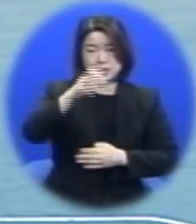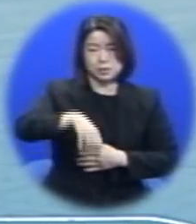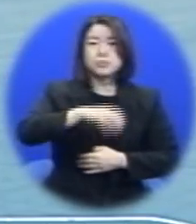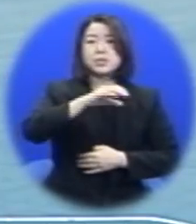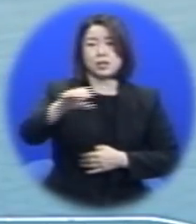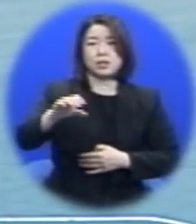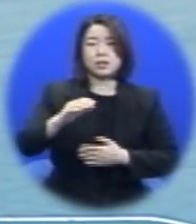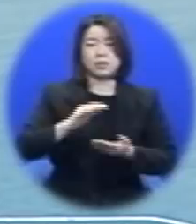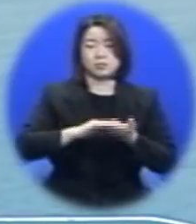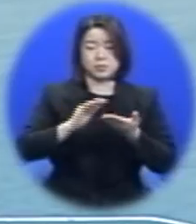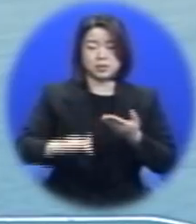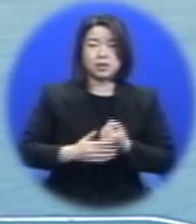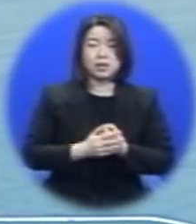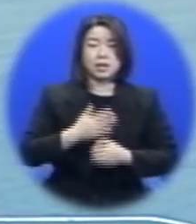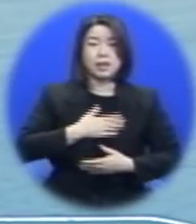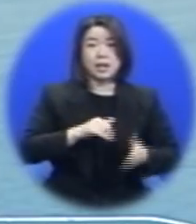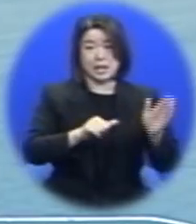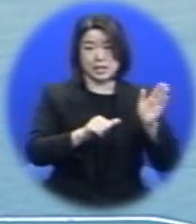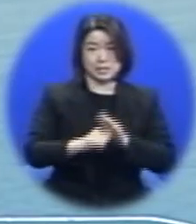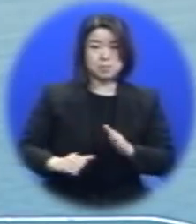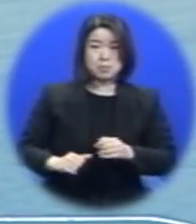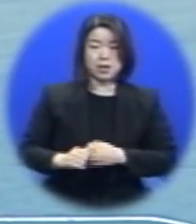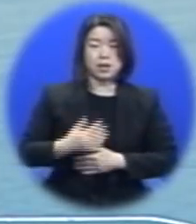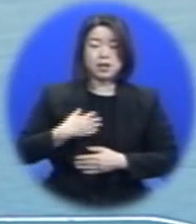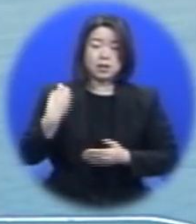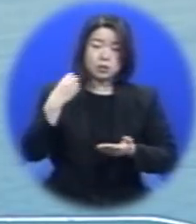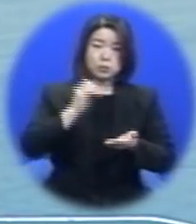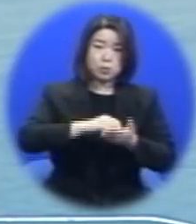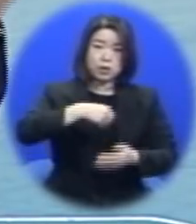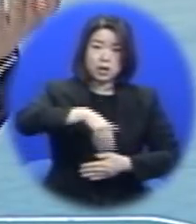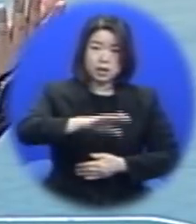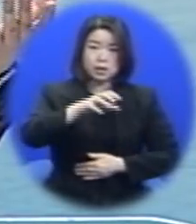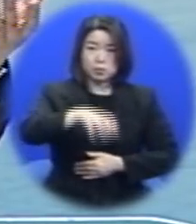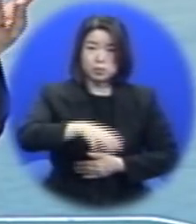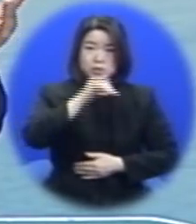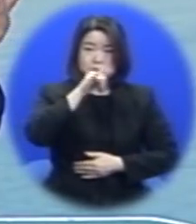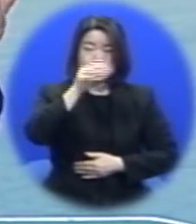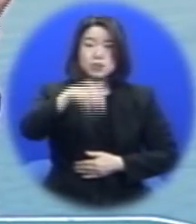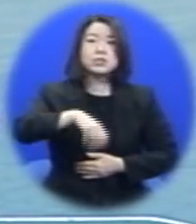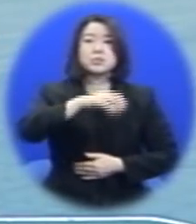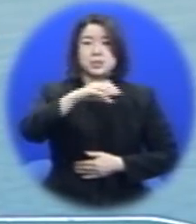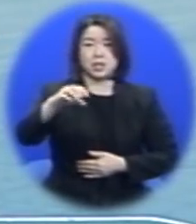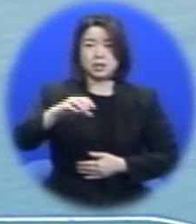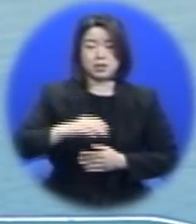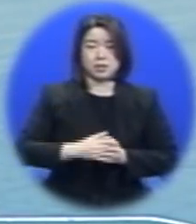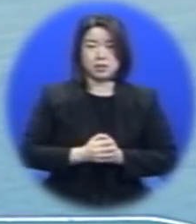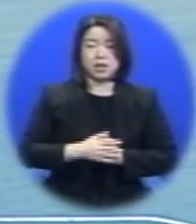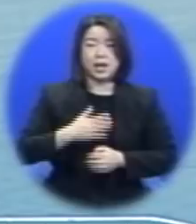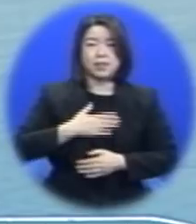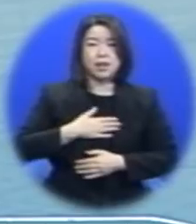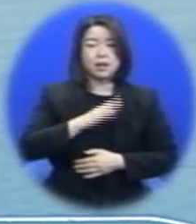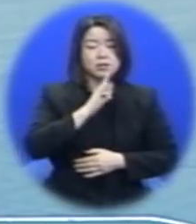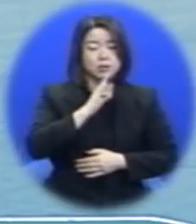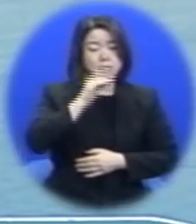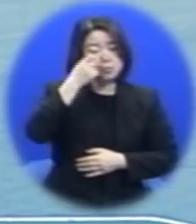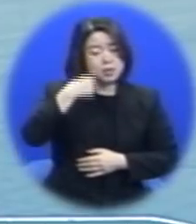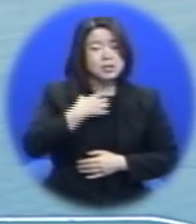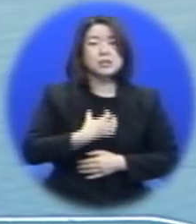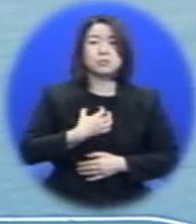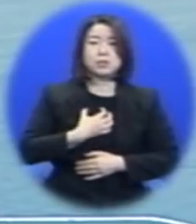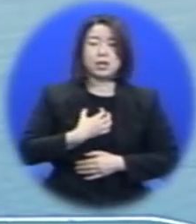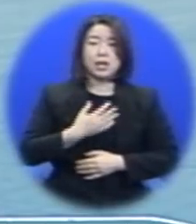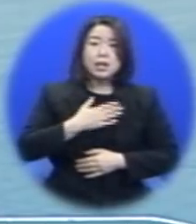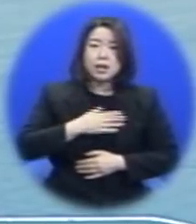십자가입니다. 내가 실패했을 때 돌아갈 곳이 있어요. 십자가예요. 내가 너무 슬플 때, 내가